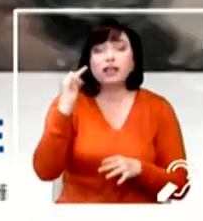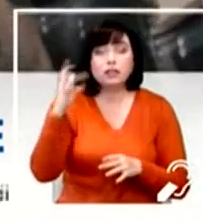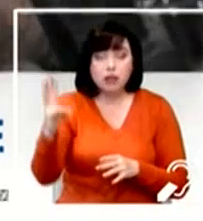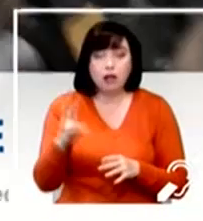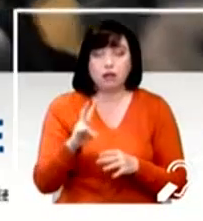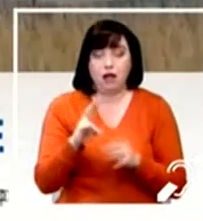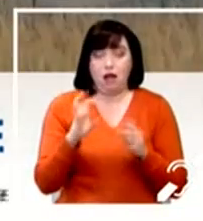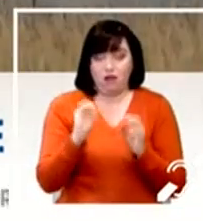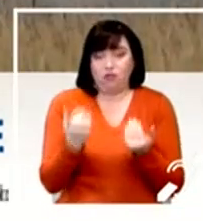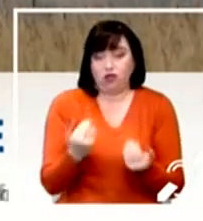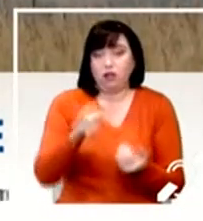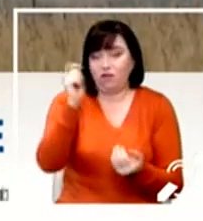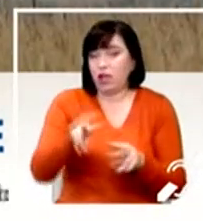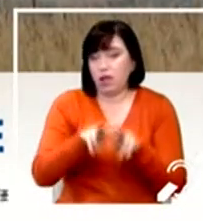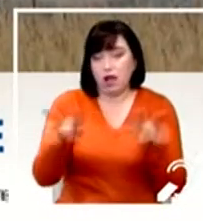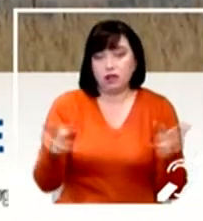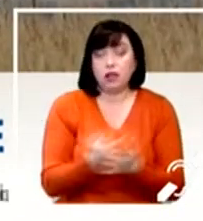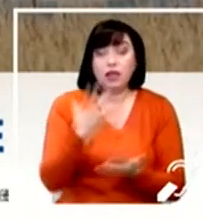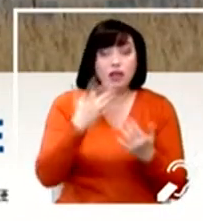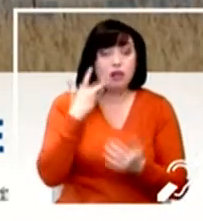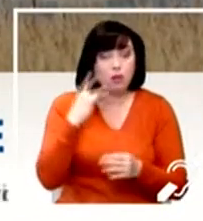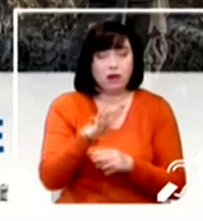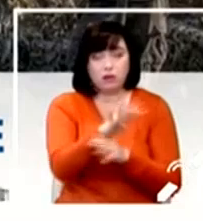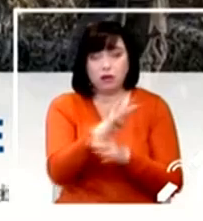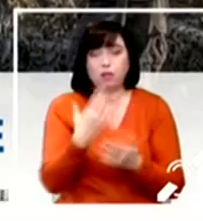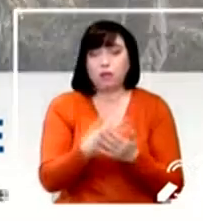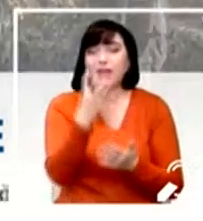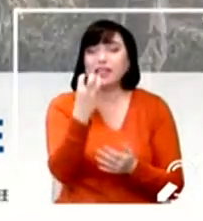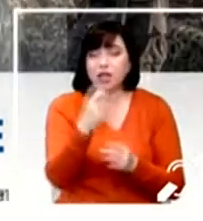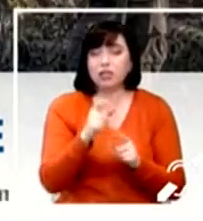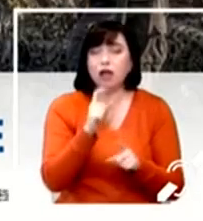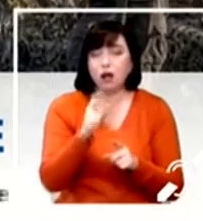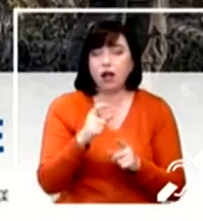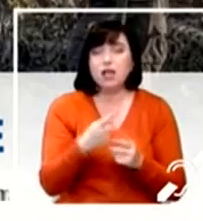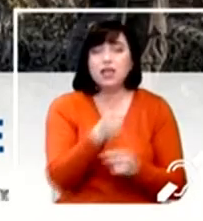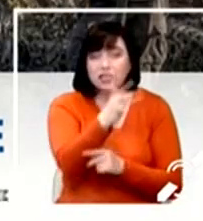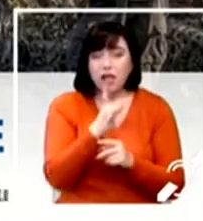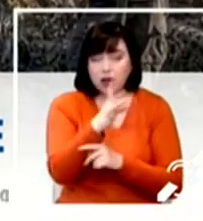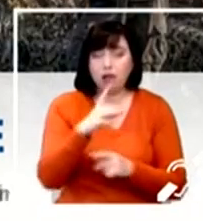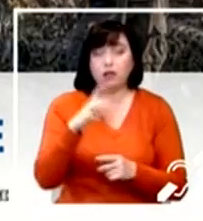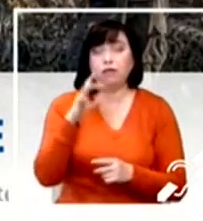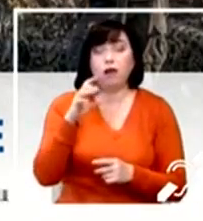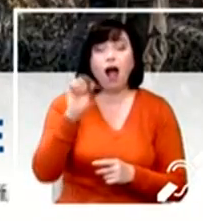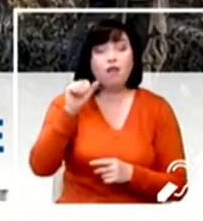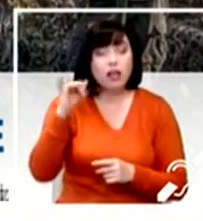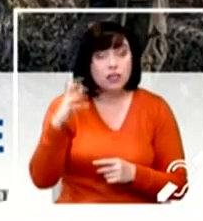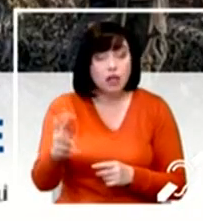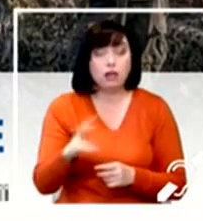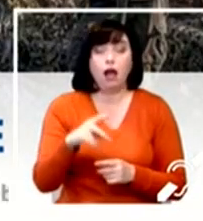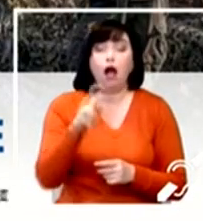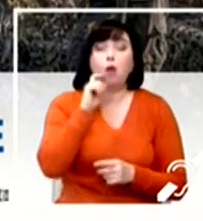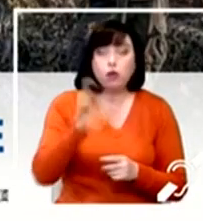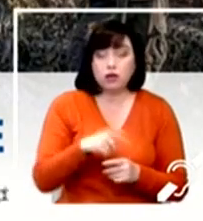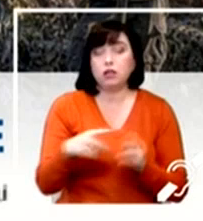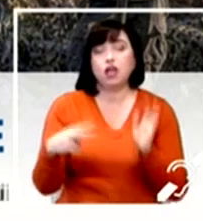Moscovei în actualul conflict din Ucraina. Dacă americanii trăgeau în medie 300 de obuze zilnic în Afganistan, armata ucraineană trage între 6